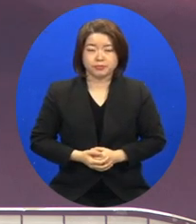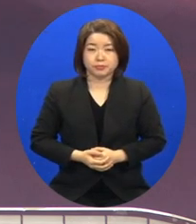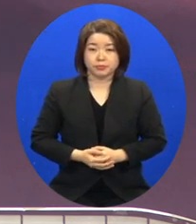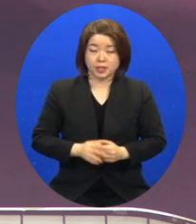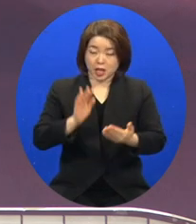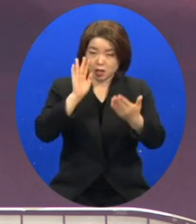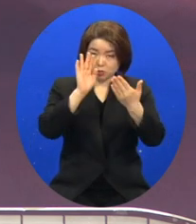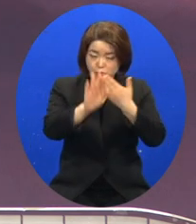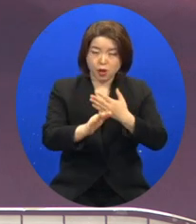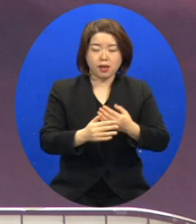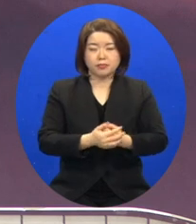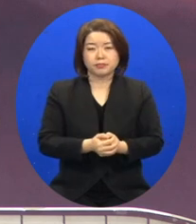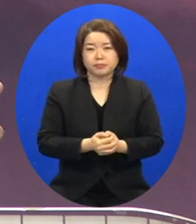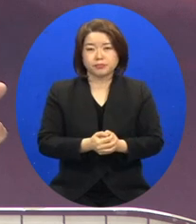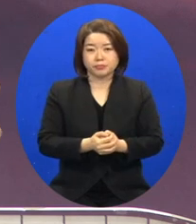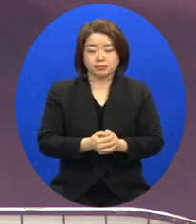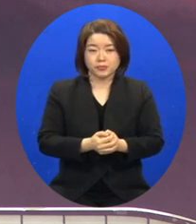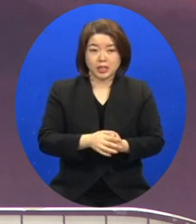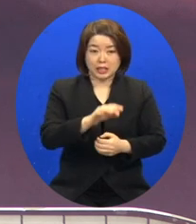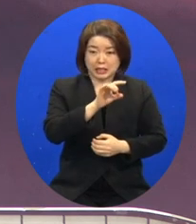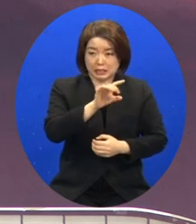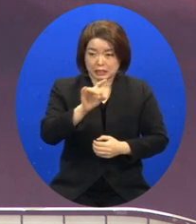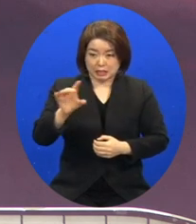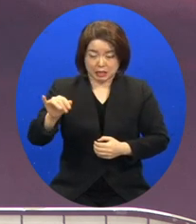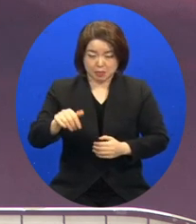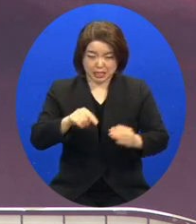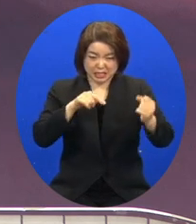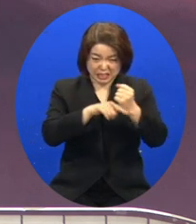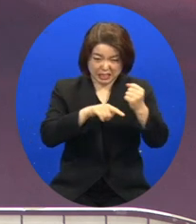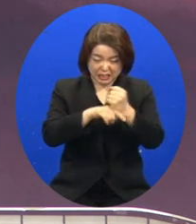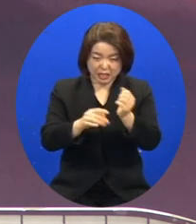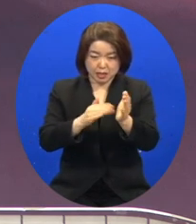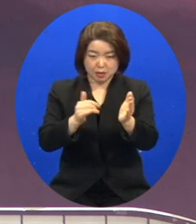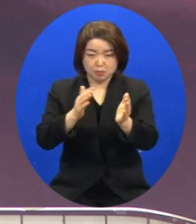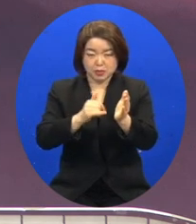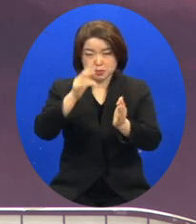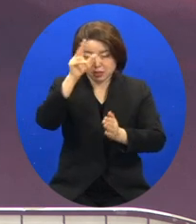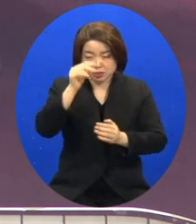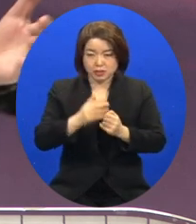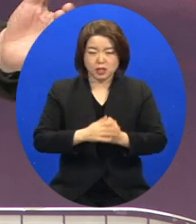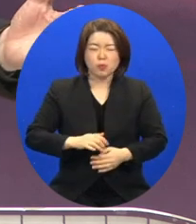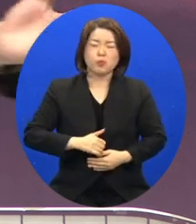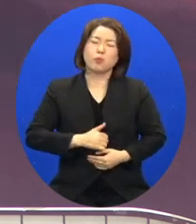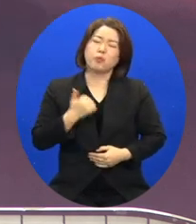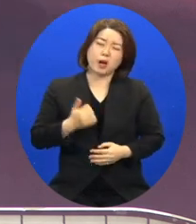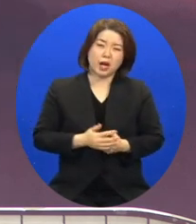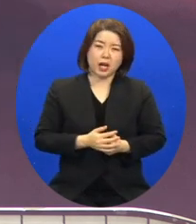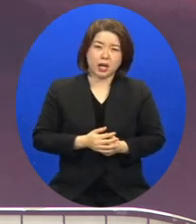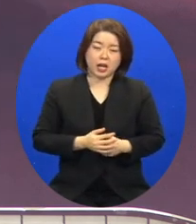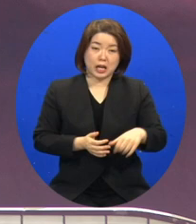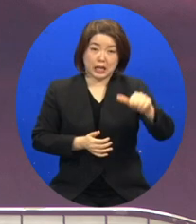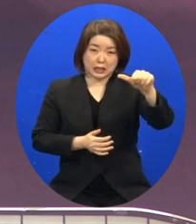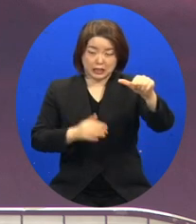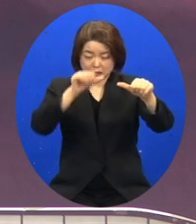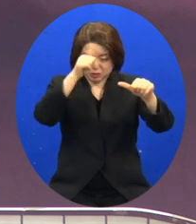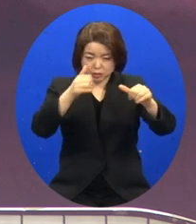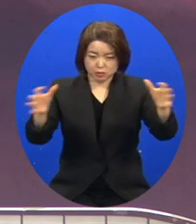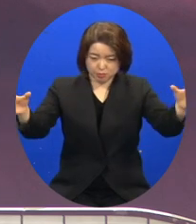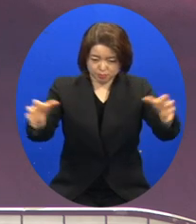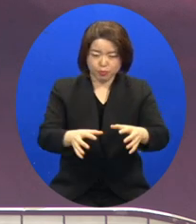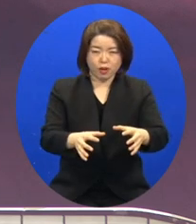나중에는 그들을 신문 하던 비밀 경찰이 화가 나가지고 5장 를 다 모았어요